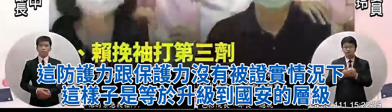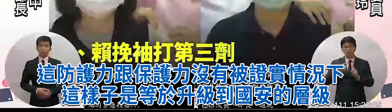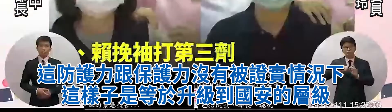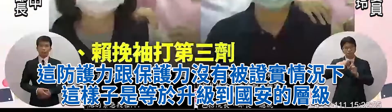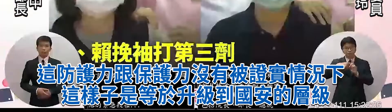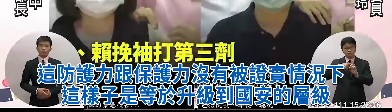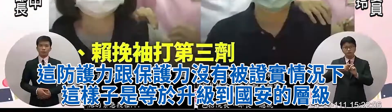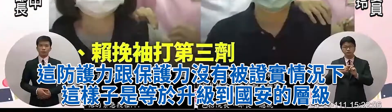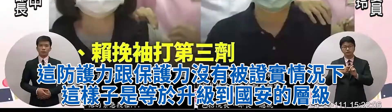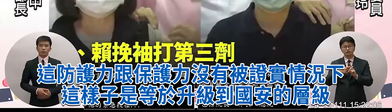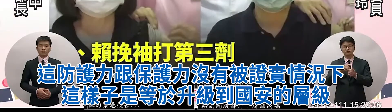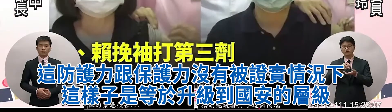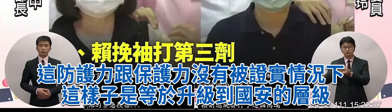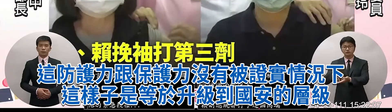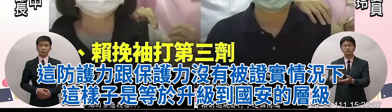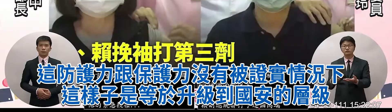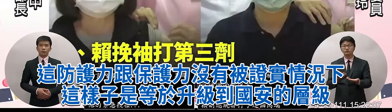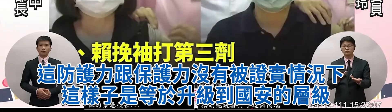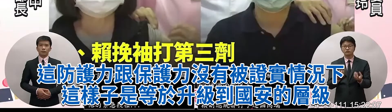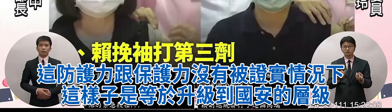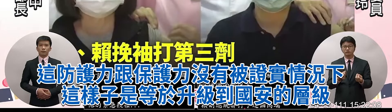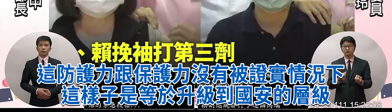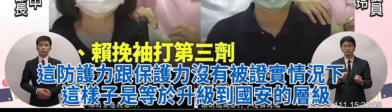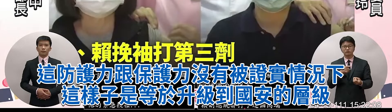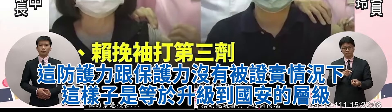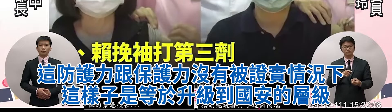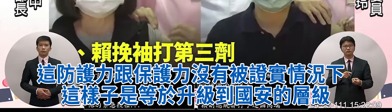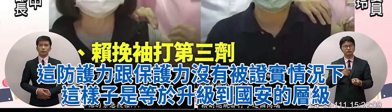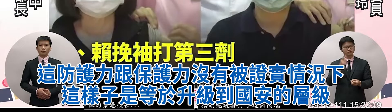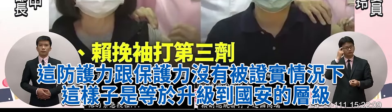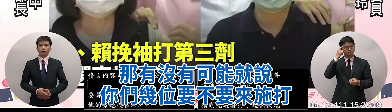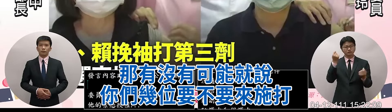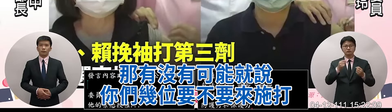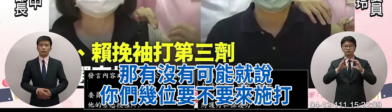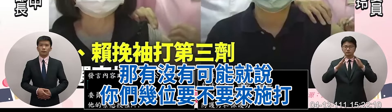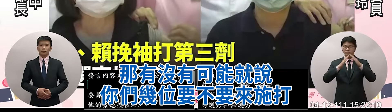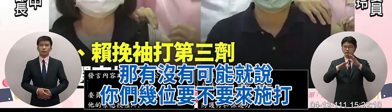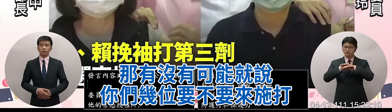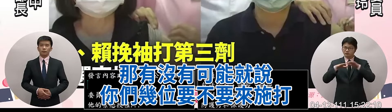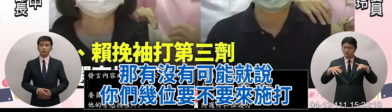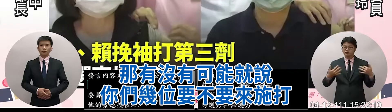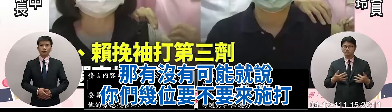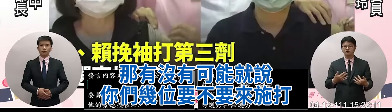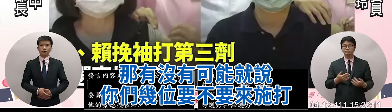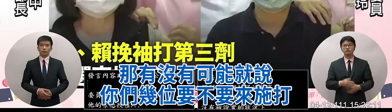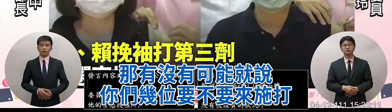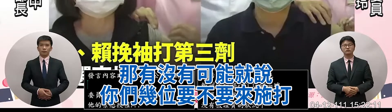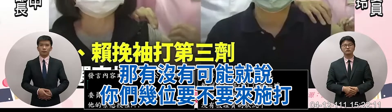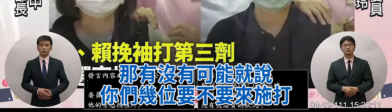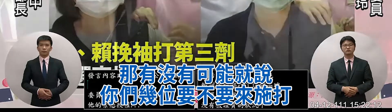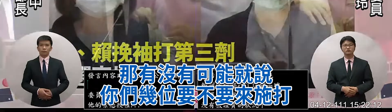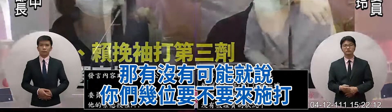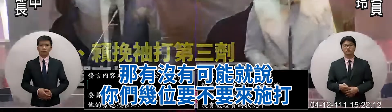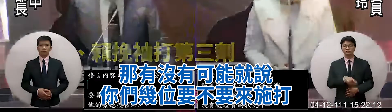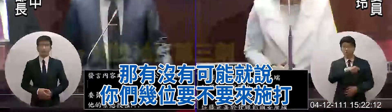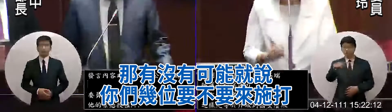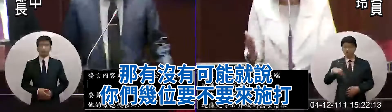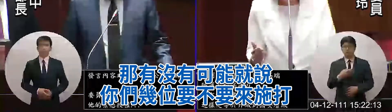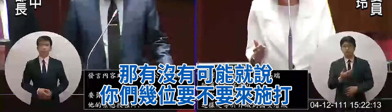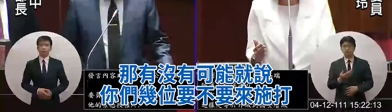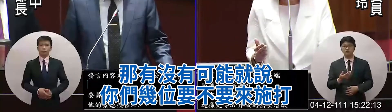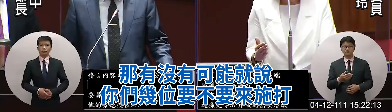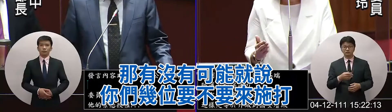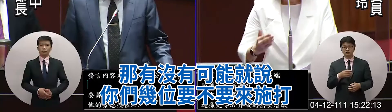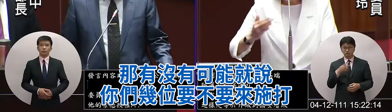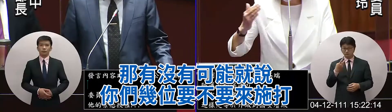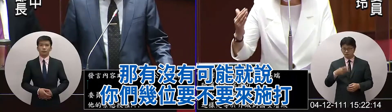之下，这样子是等于升级到国安的层级了那有没有可能就是说，你们几位要